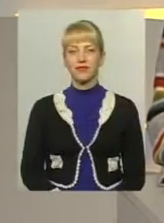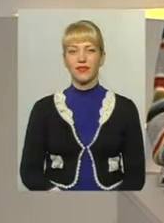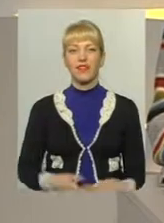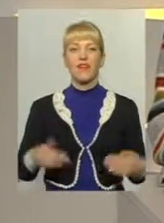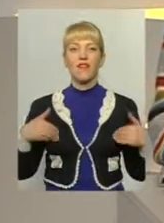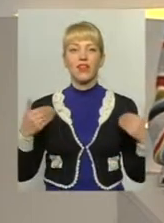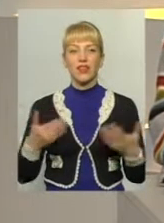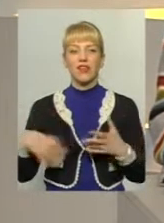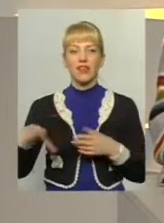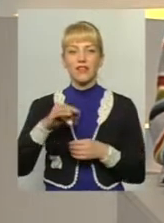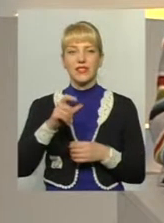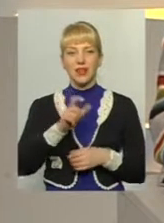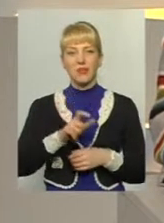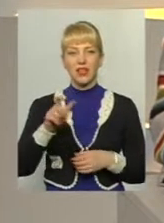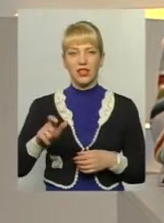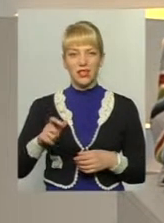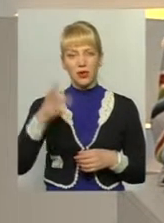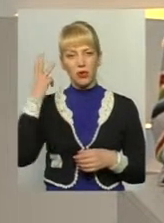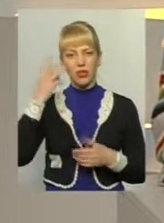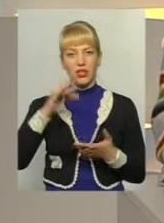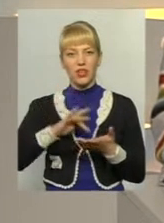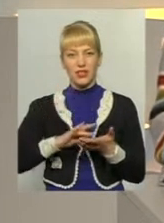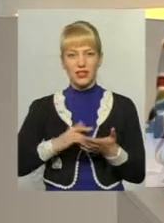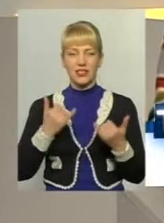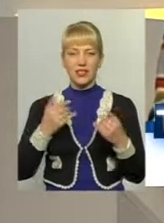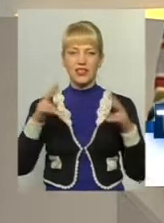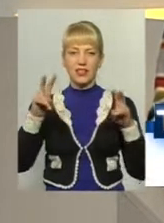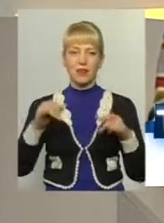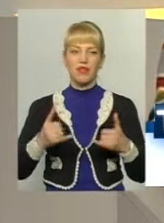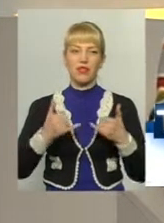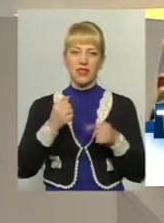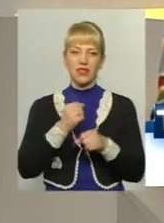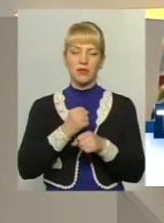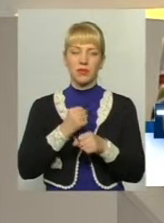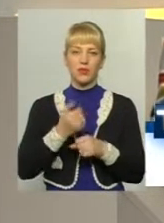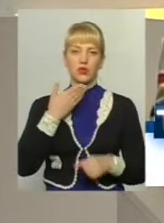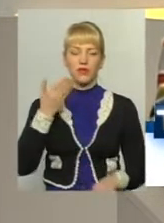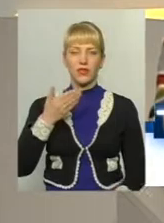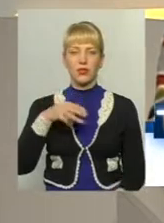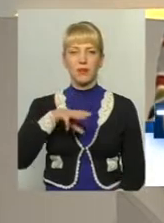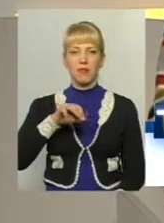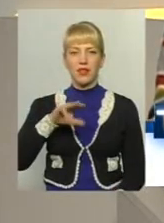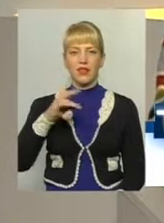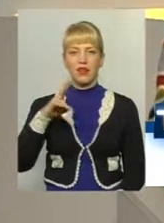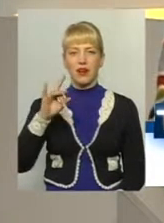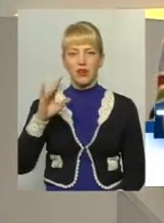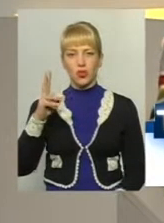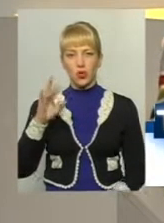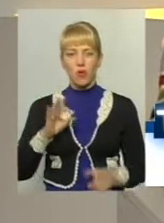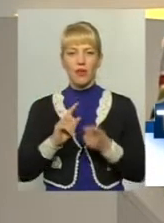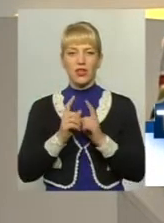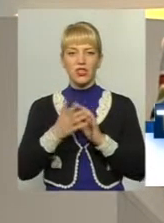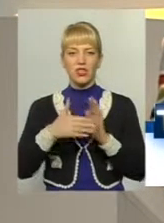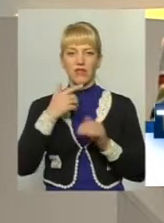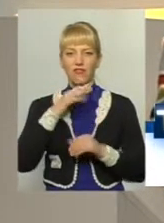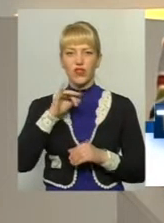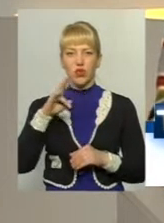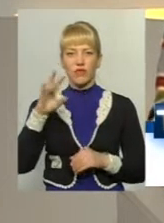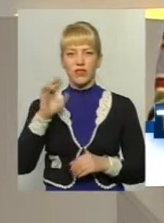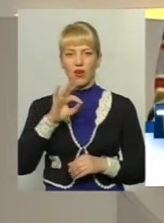Мої вітання усім телеглядачам «Поділля Центр». В ефірі «Тема». Для вас у студії сьогодні працює ведуча Юна Мітрашко, переклад на жестову